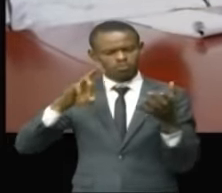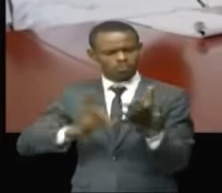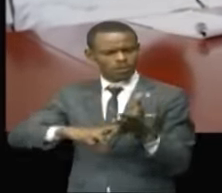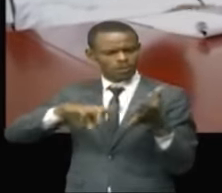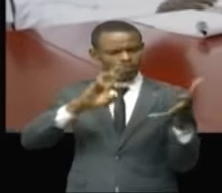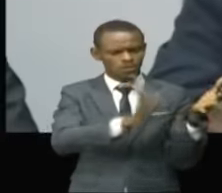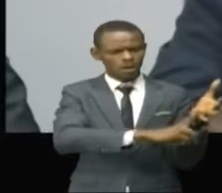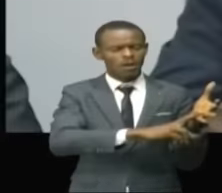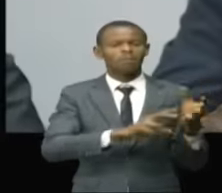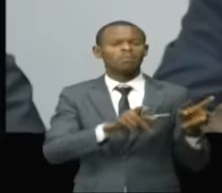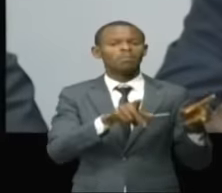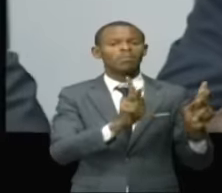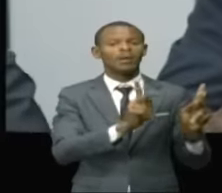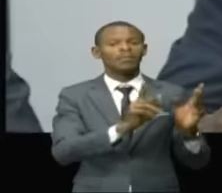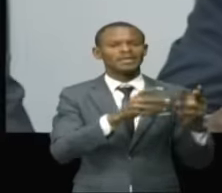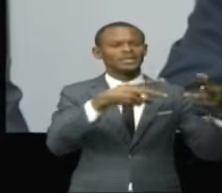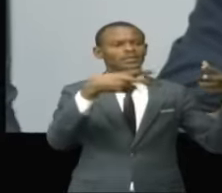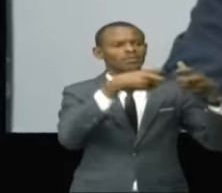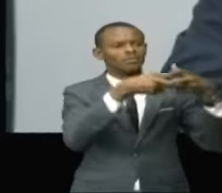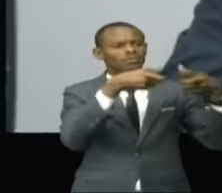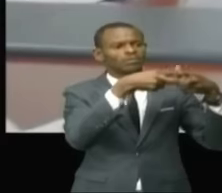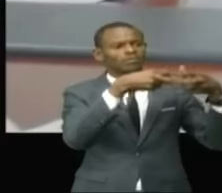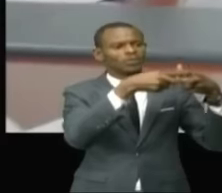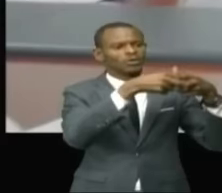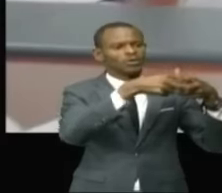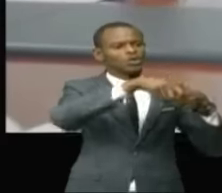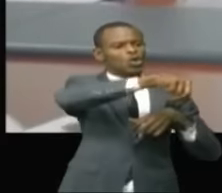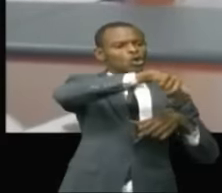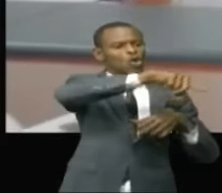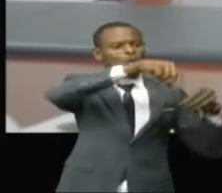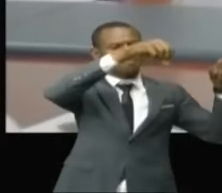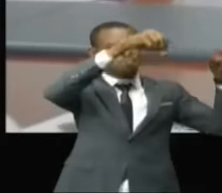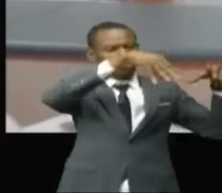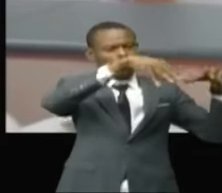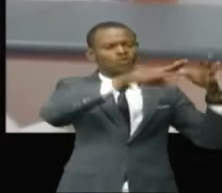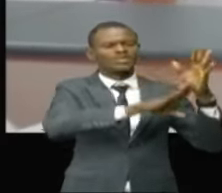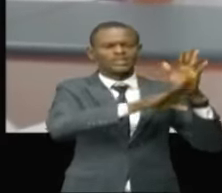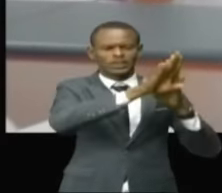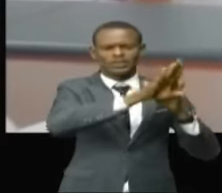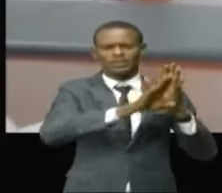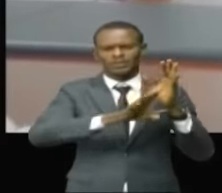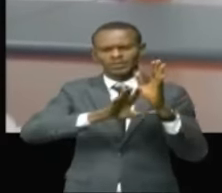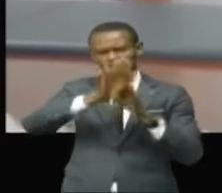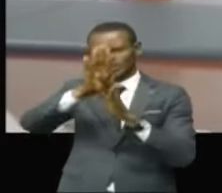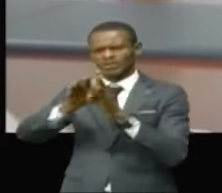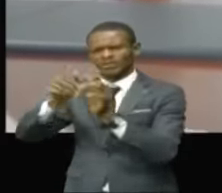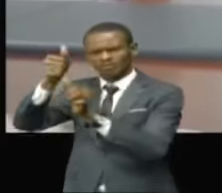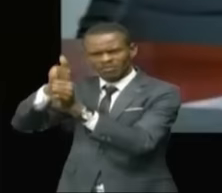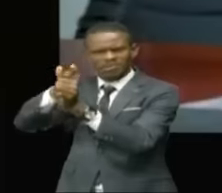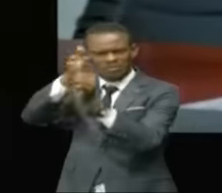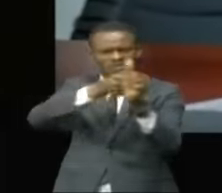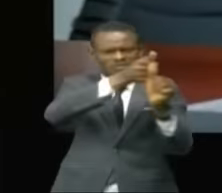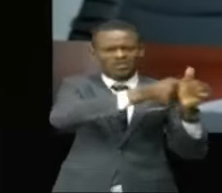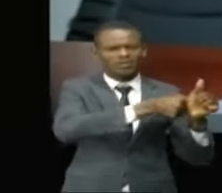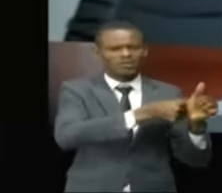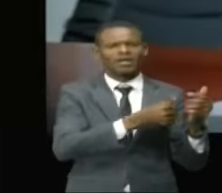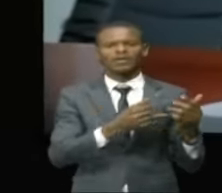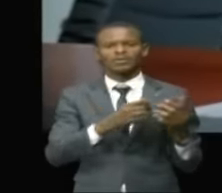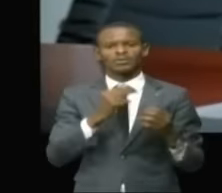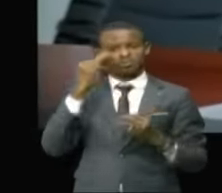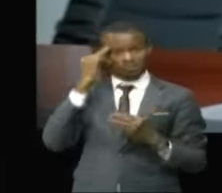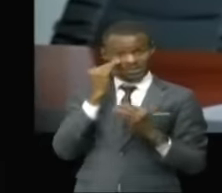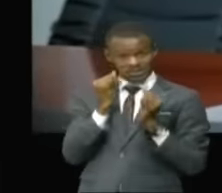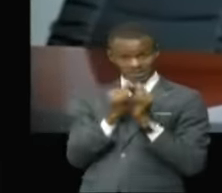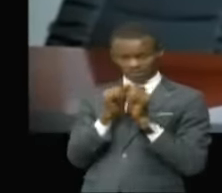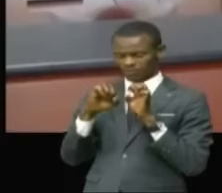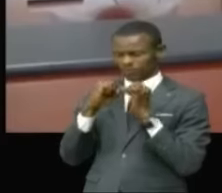l'électrification locale et le développement socio-économique. Les deux parties se sont convenues de conclure rapidement ce partenariat dans